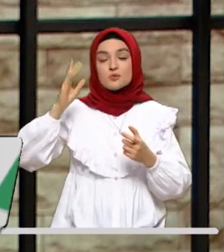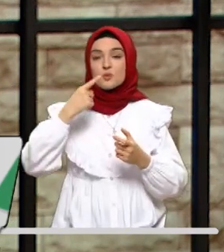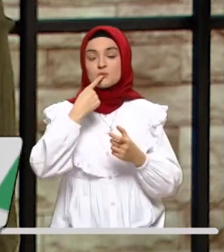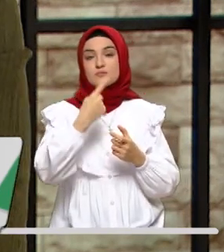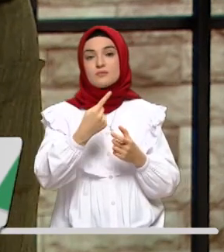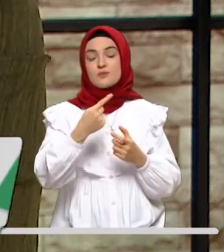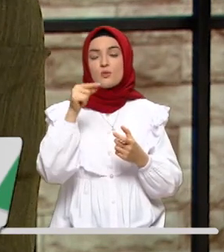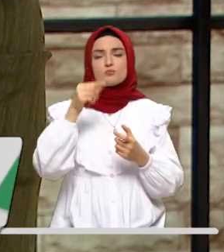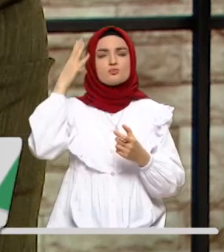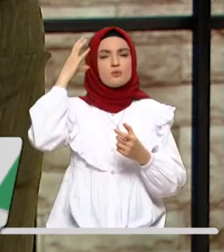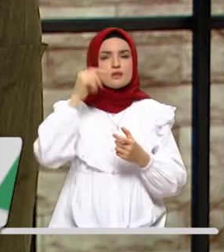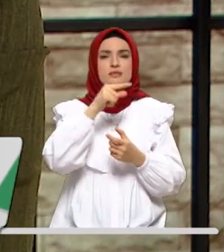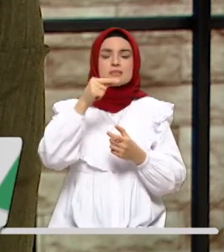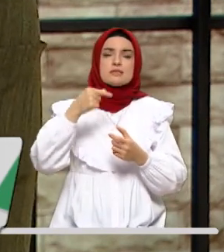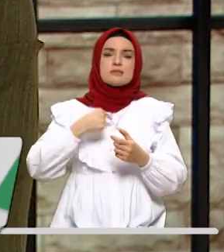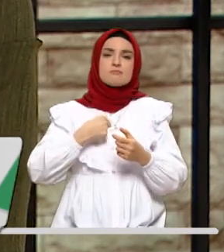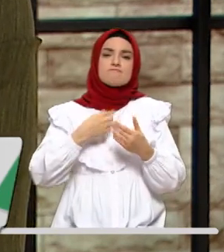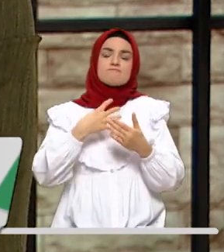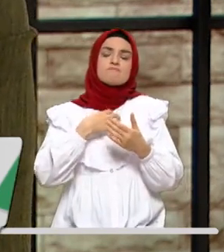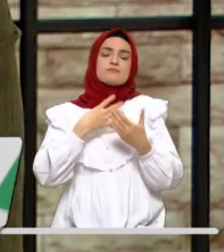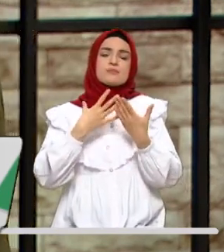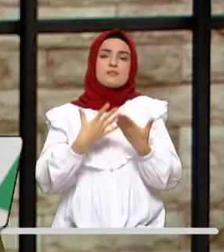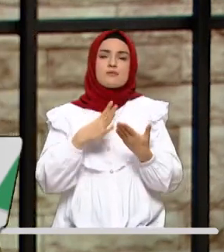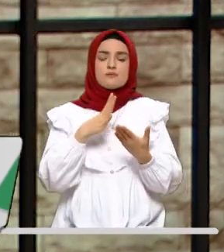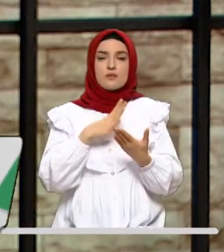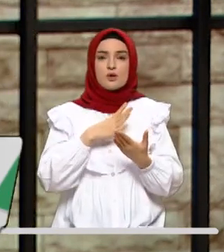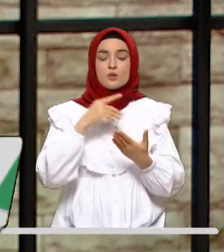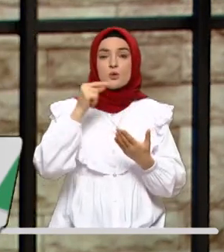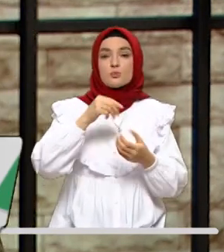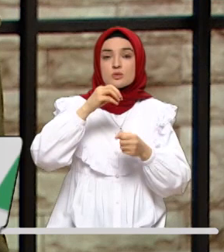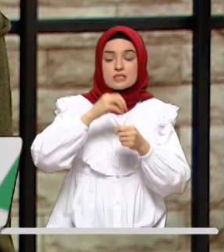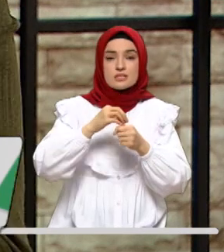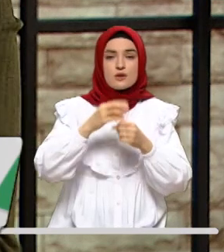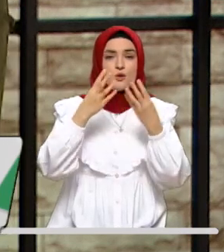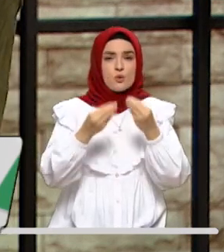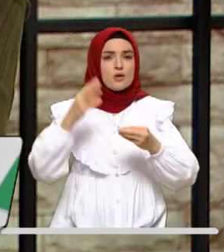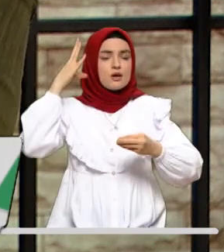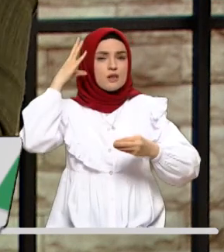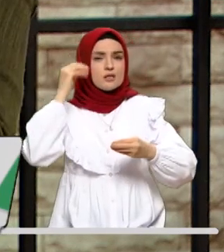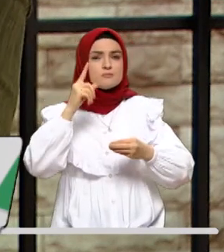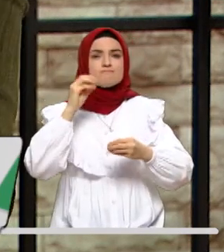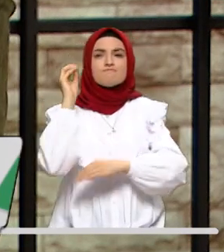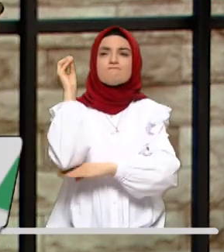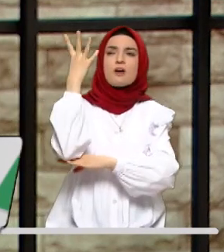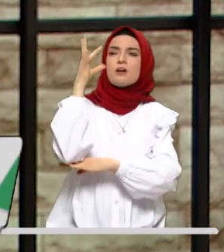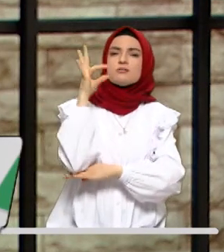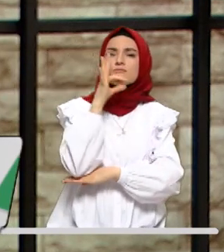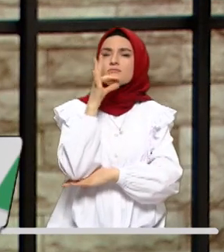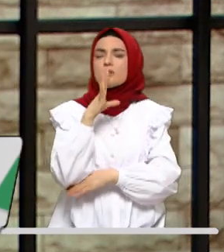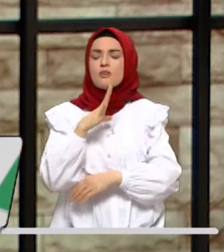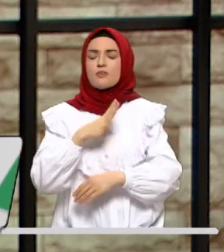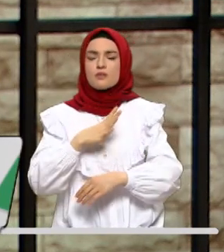İşte bu anlayış bizim köklerimizden geliyor. O köklerimizden gelen anlayış bir ağaca benzetir zaten Mehmet